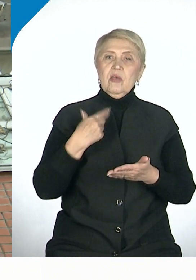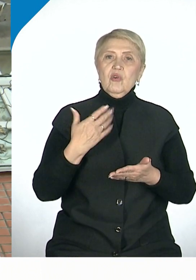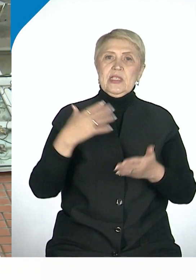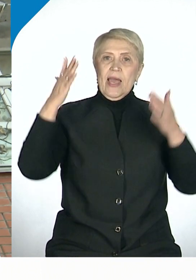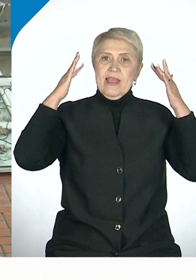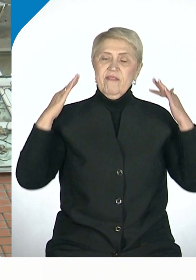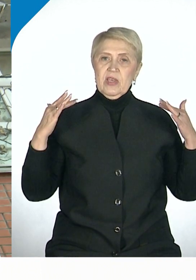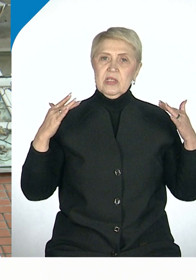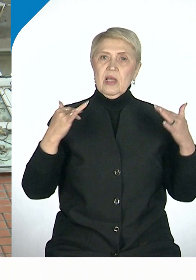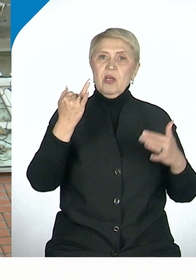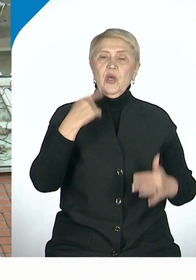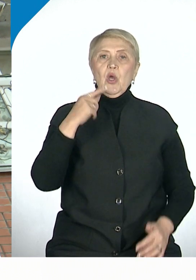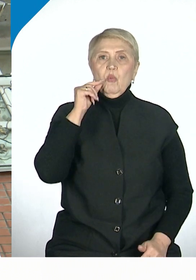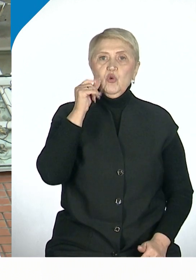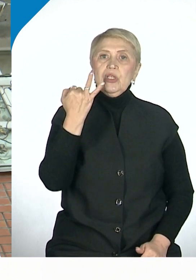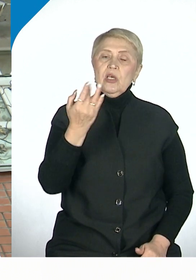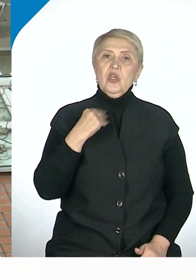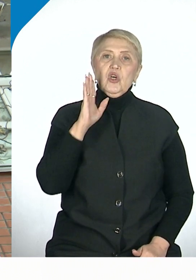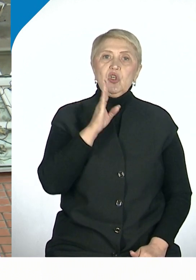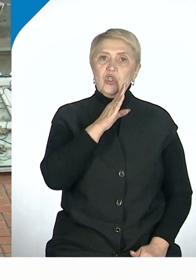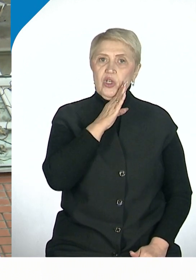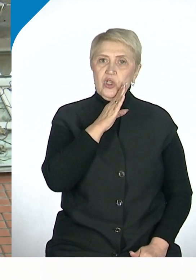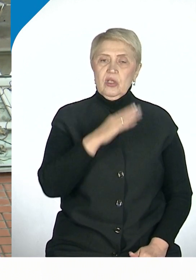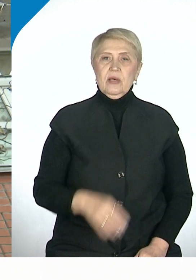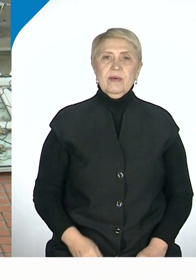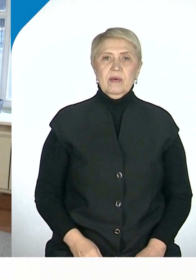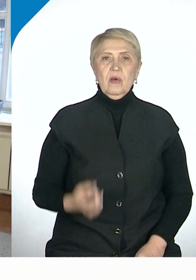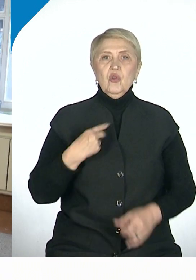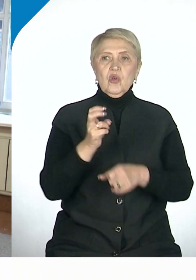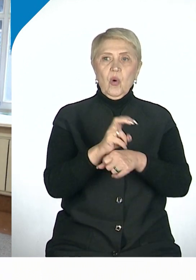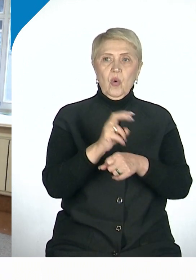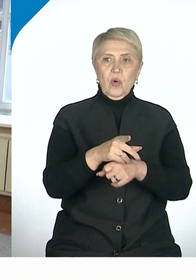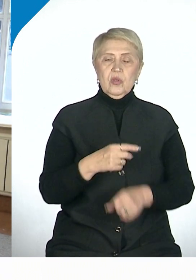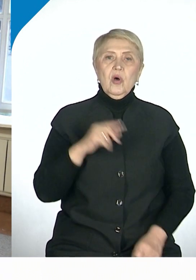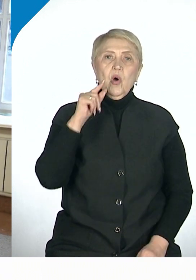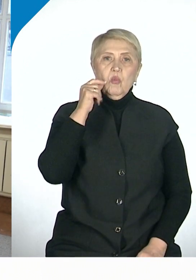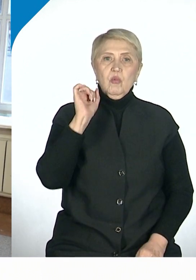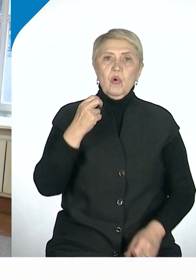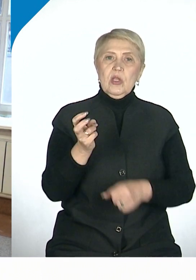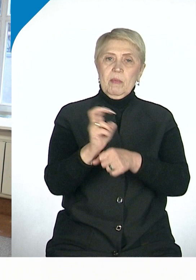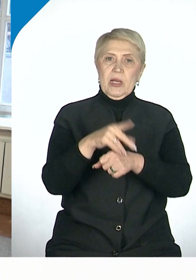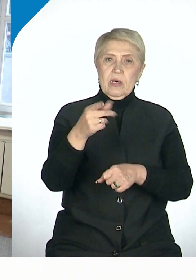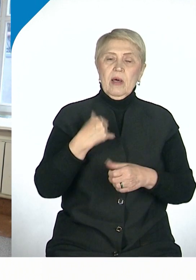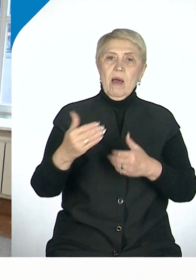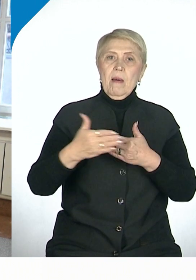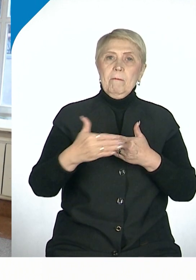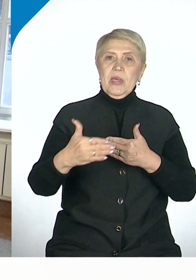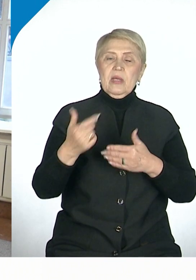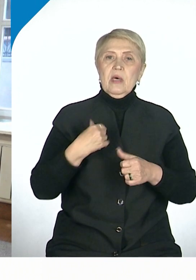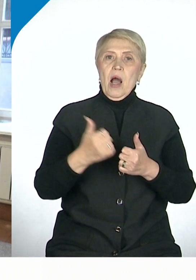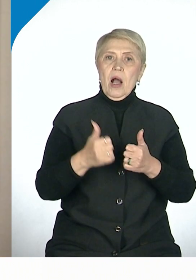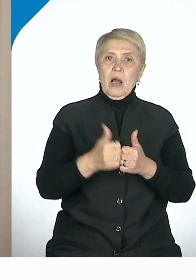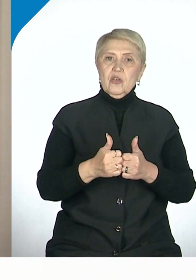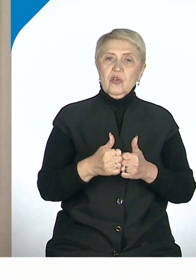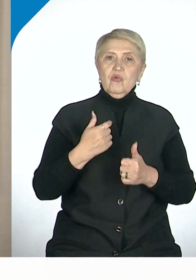не только. И мужчины, и женщины ходят. Мужчины могут приходить сюда перед каждой торжественной